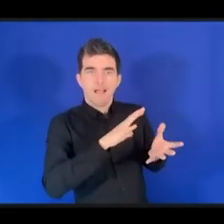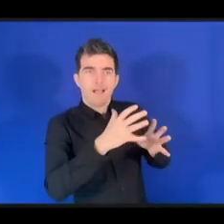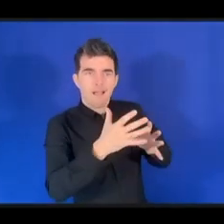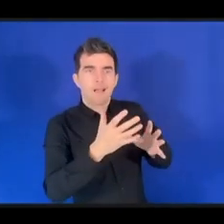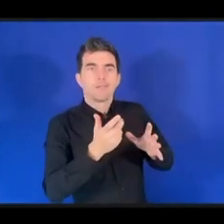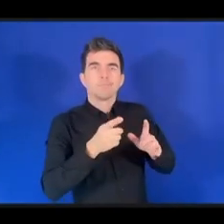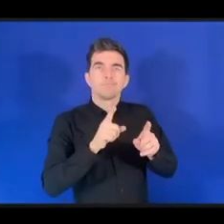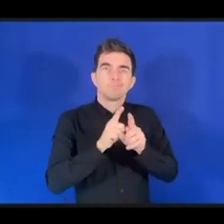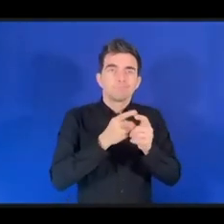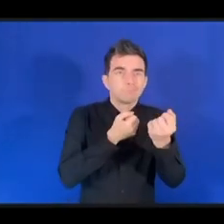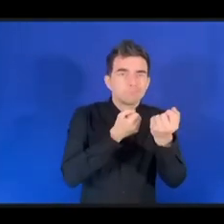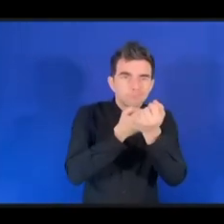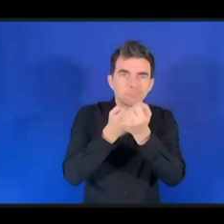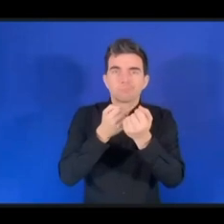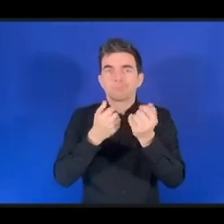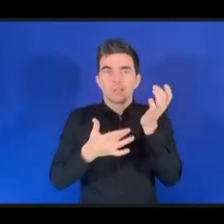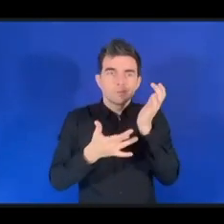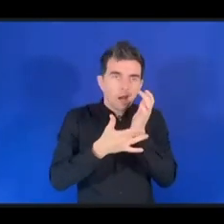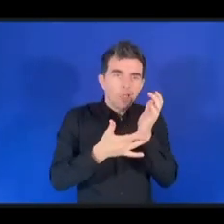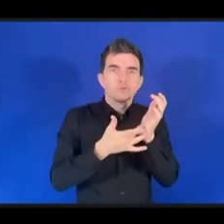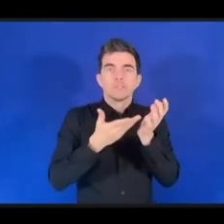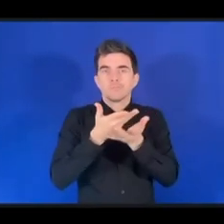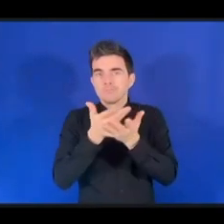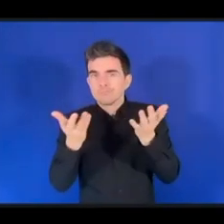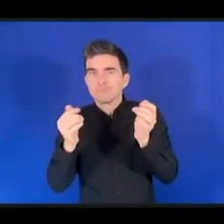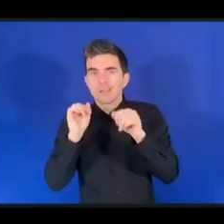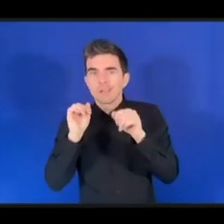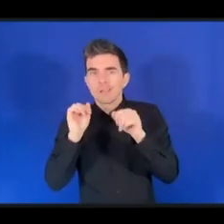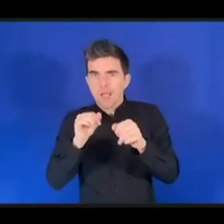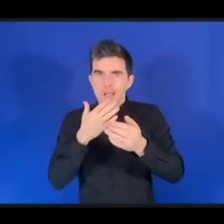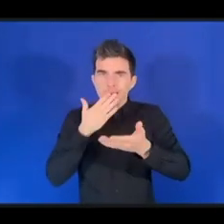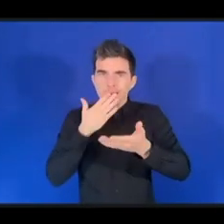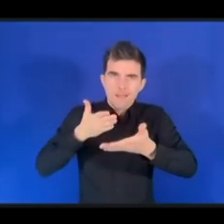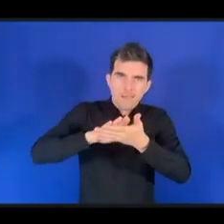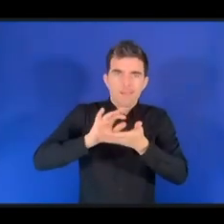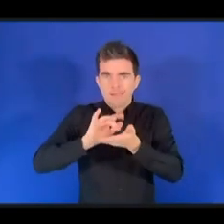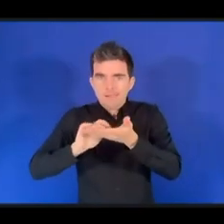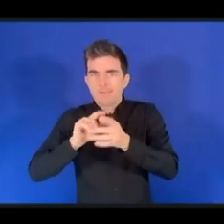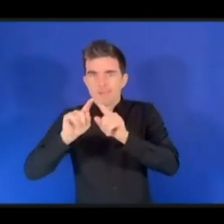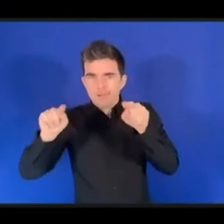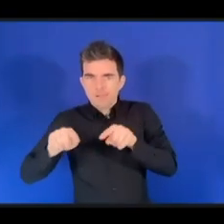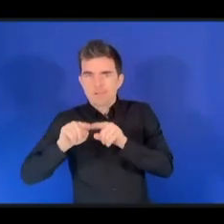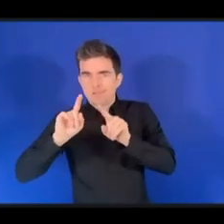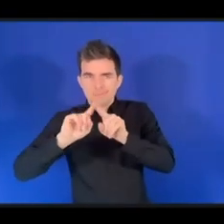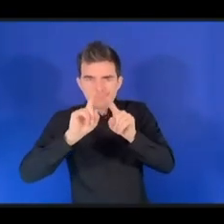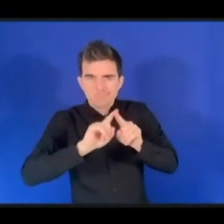الناحيه التقنيه منذ 1000 سنه كان لدينا